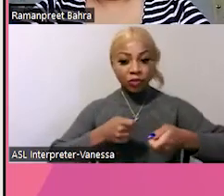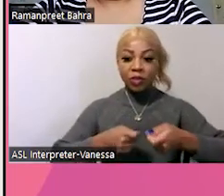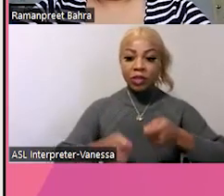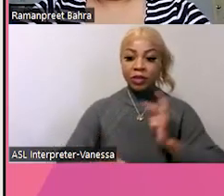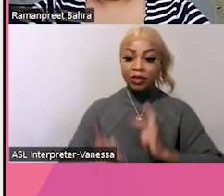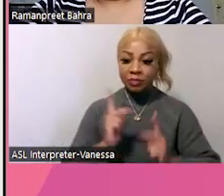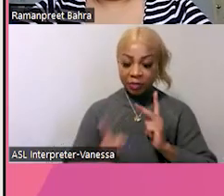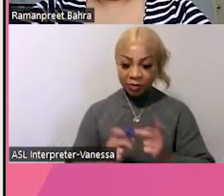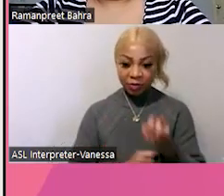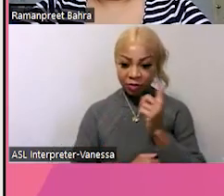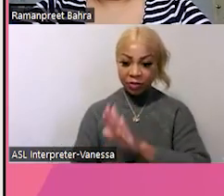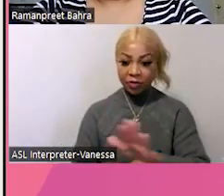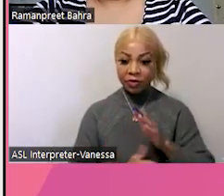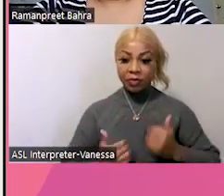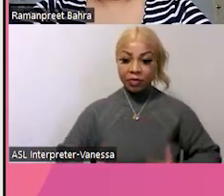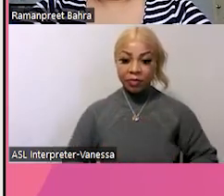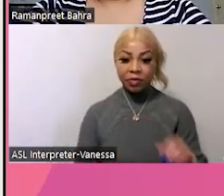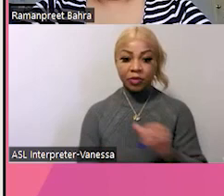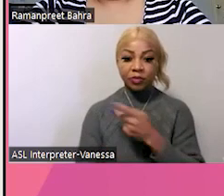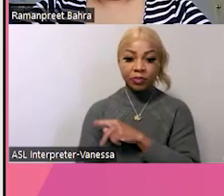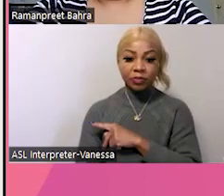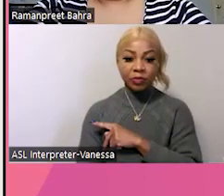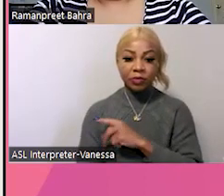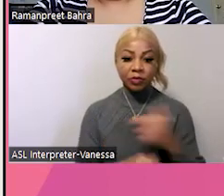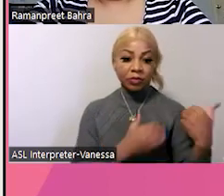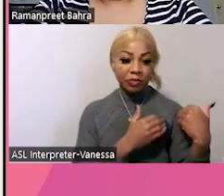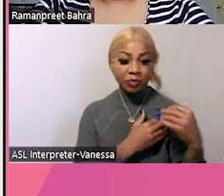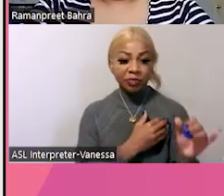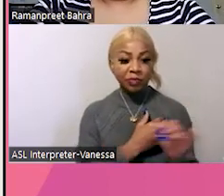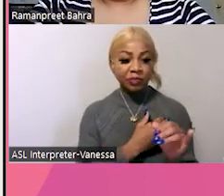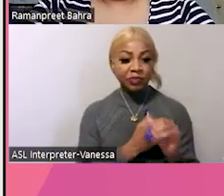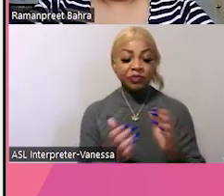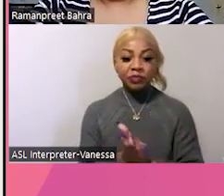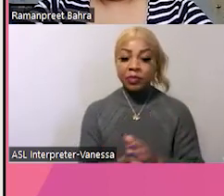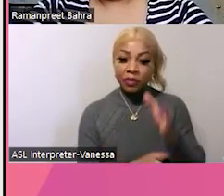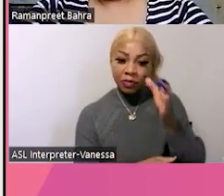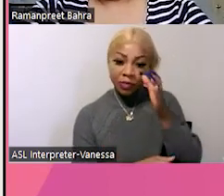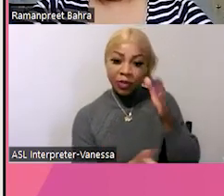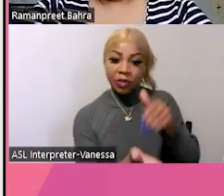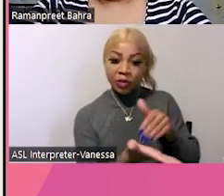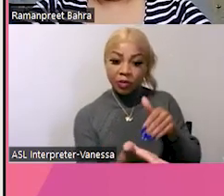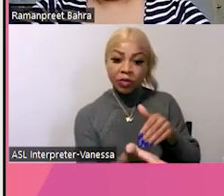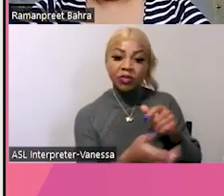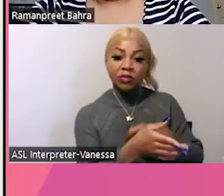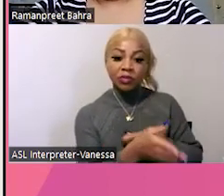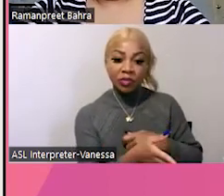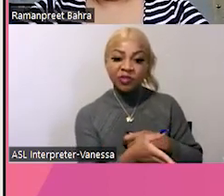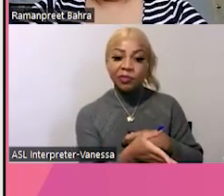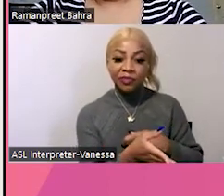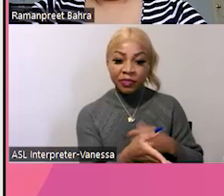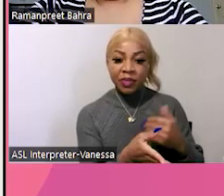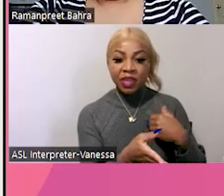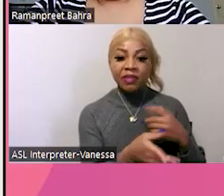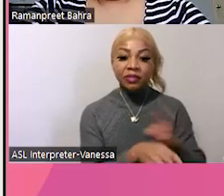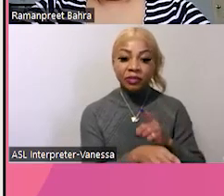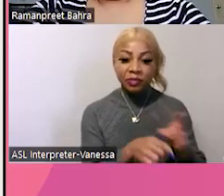la morale est utilisée pour imposer un contrôle et une réglementation sur la façon dont les gens comprennent leurs responsabilités personnelles à l'égard de leur poids.